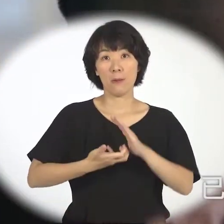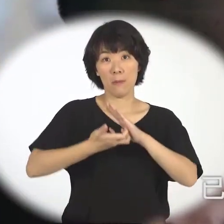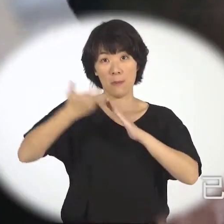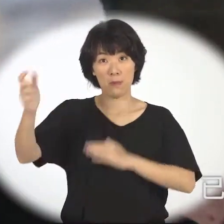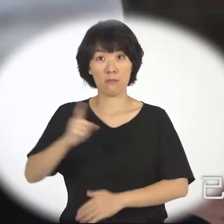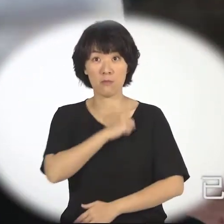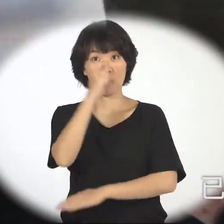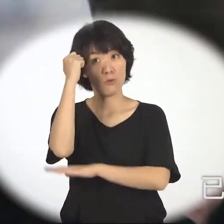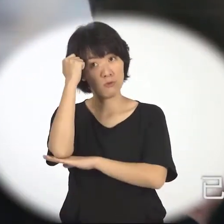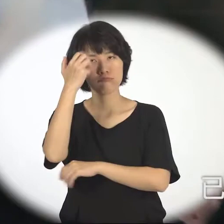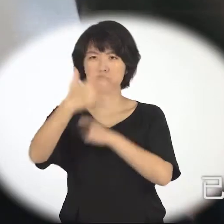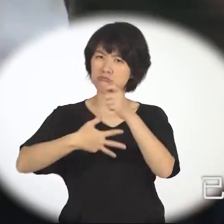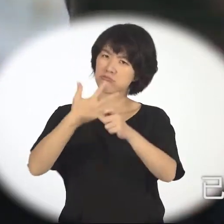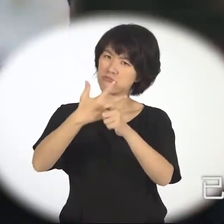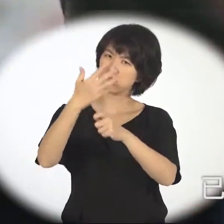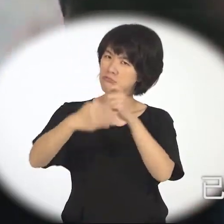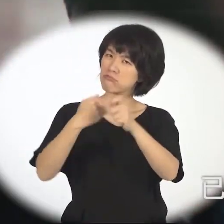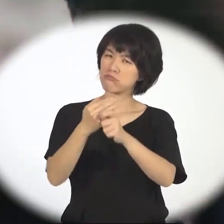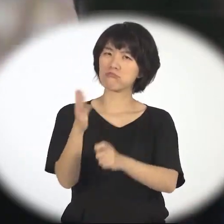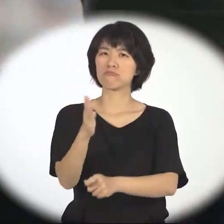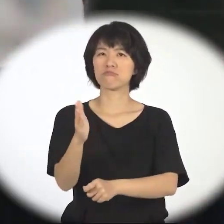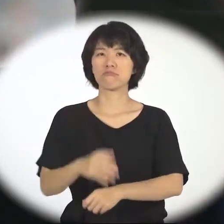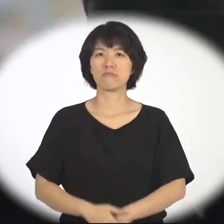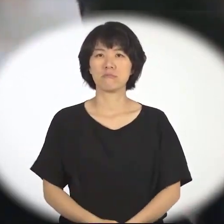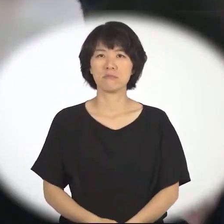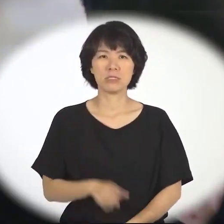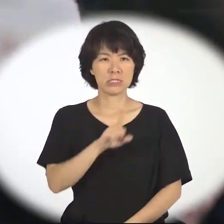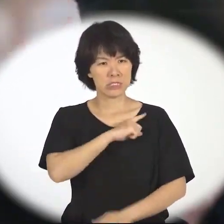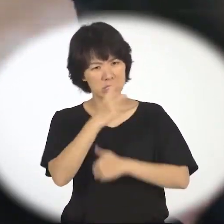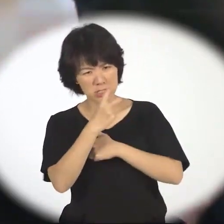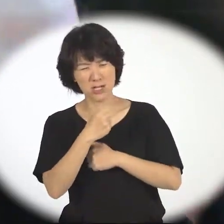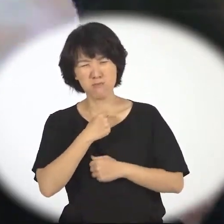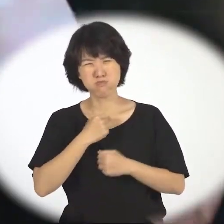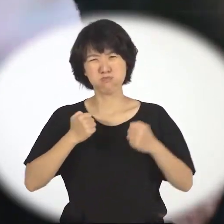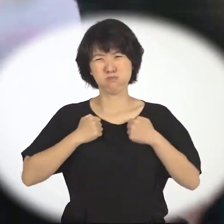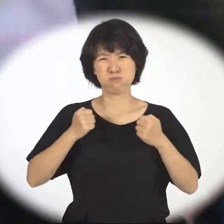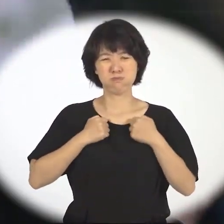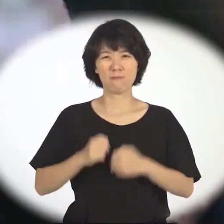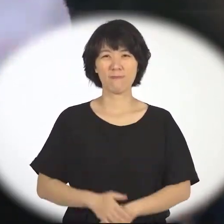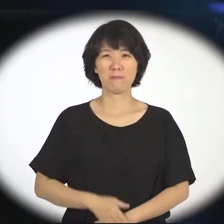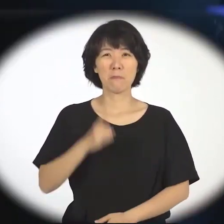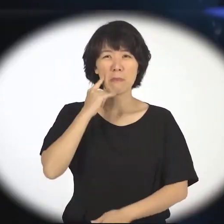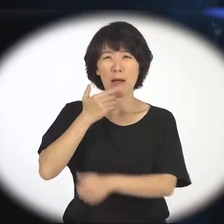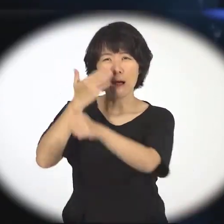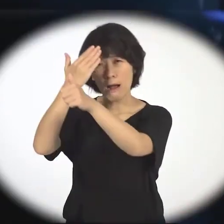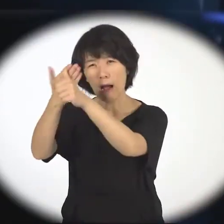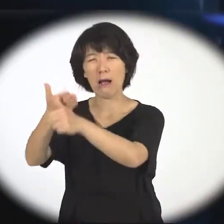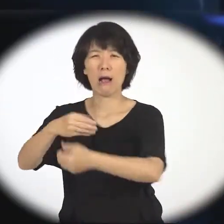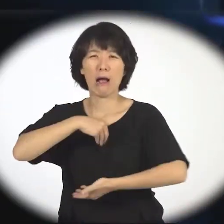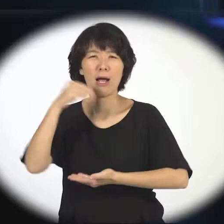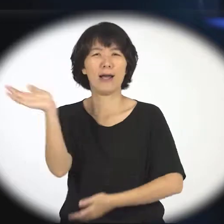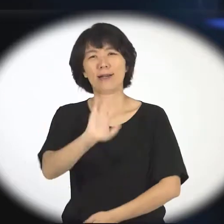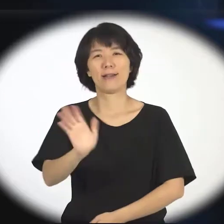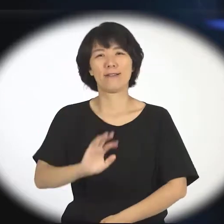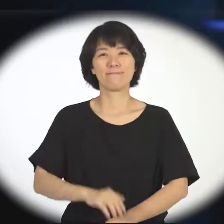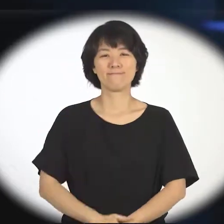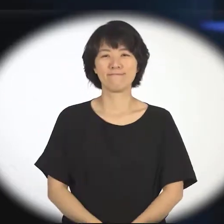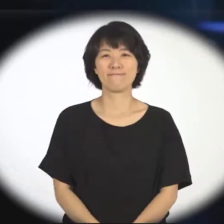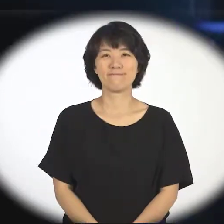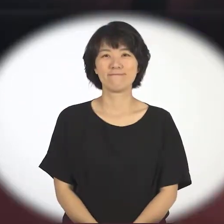已经出来自己一个人住8、9年了，也应该要会自己照顾自己了，不能老是让妈担